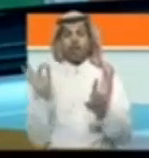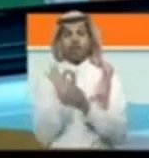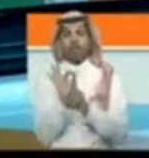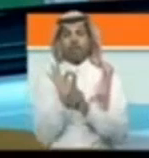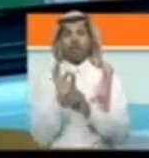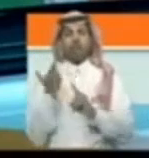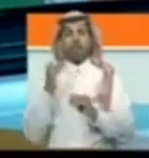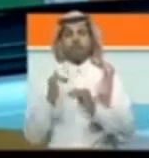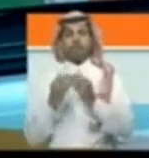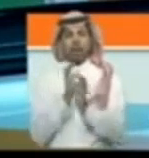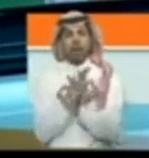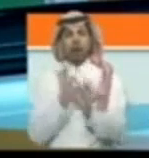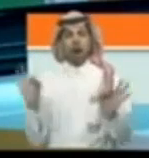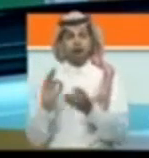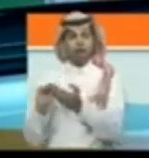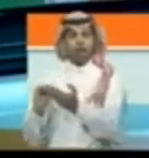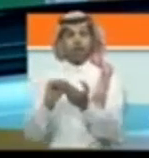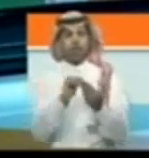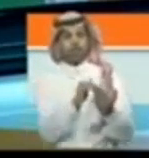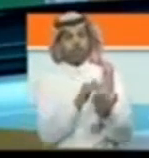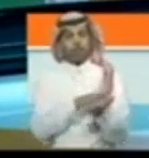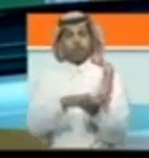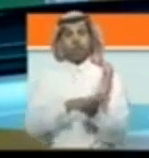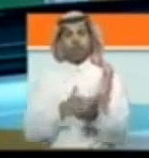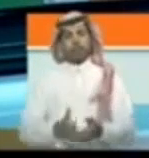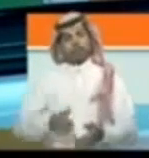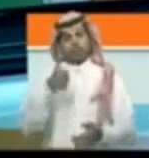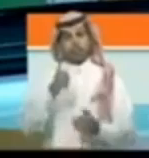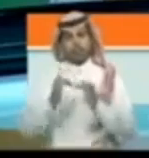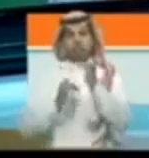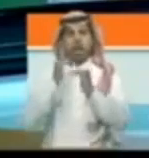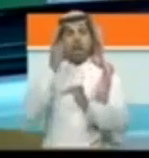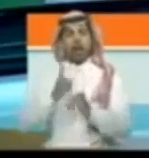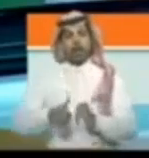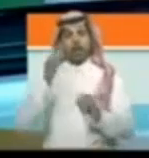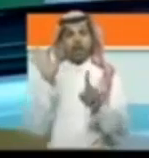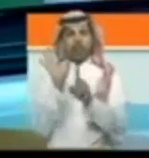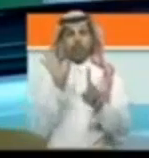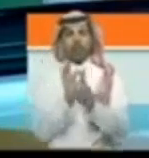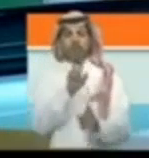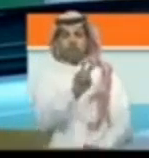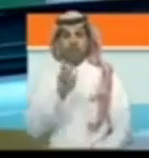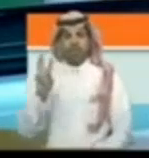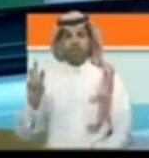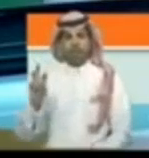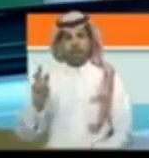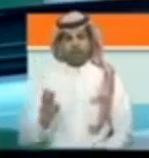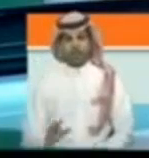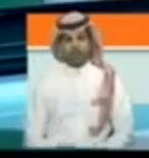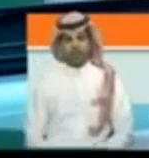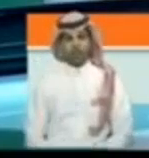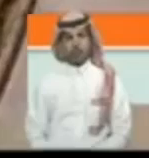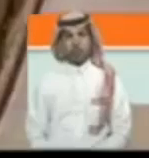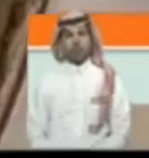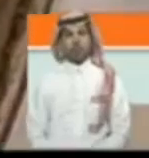توفير الممكنات اللازمة للقطاع البيئي حتى يحقق تطلعات وأهداف رؤية المملكة